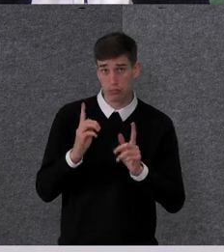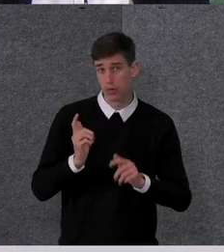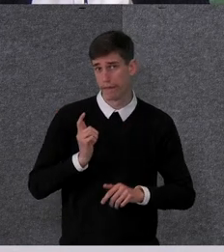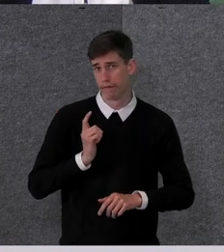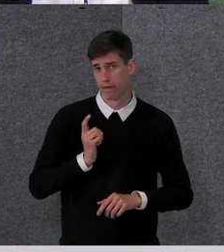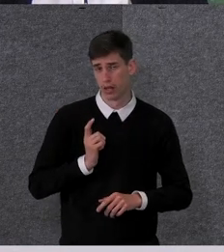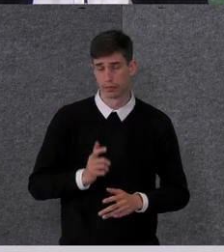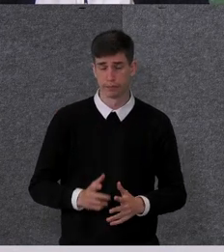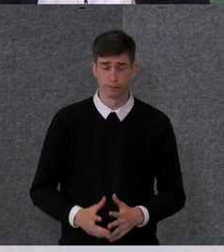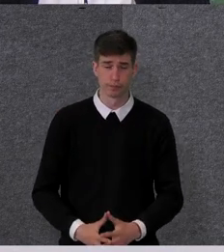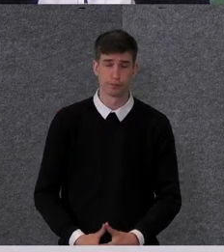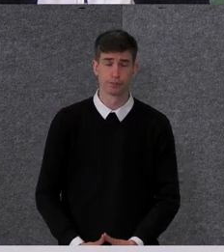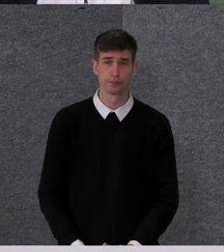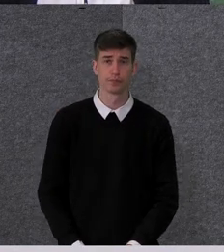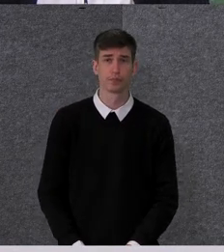mal ganz kurz.